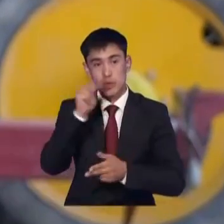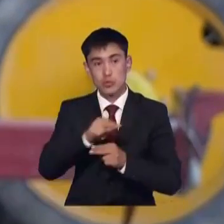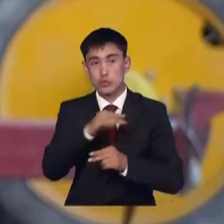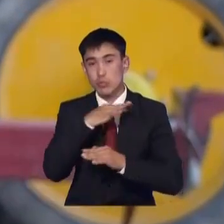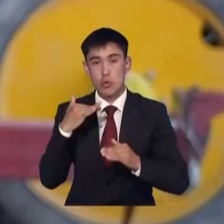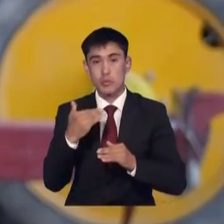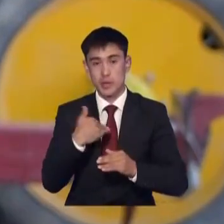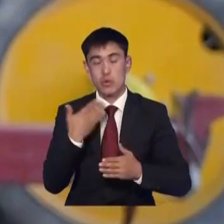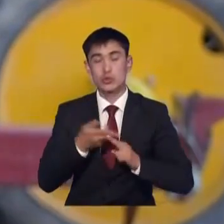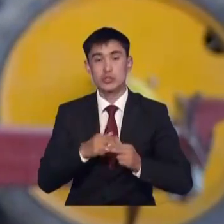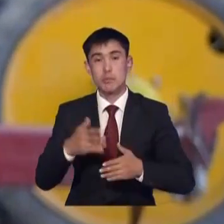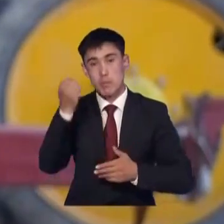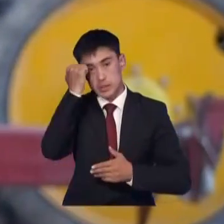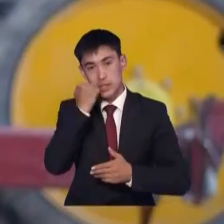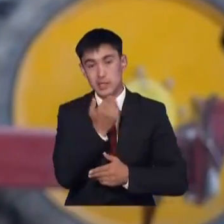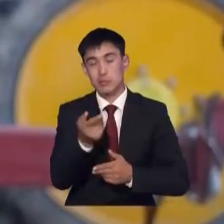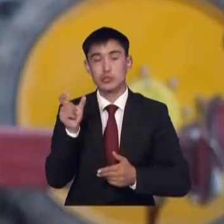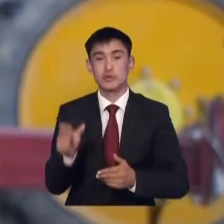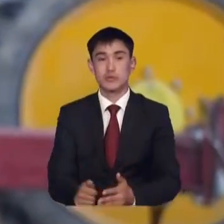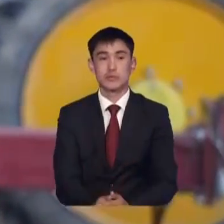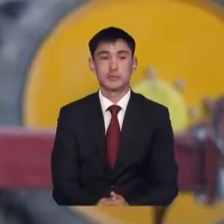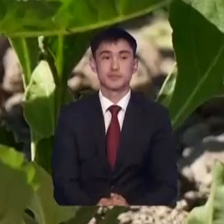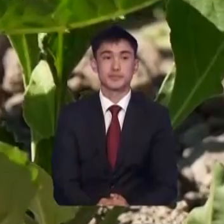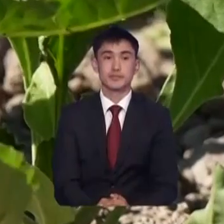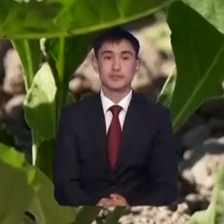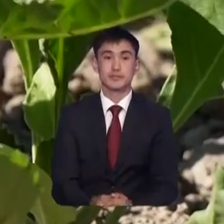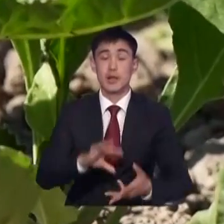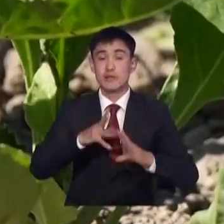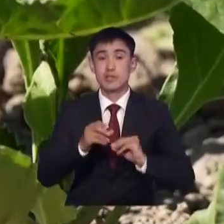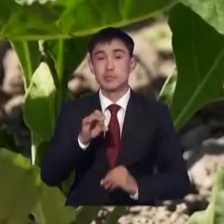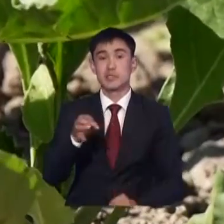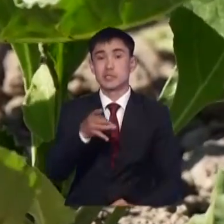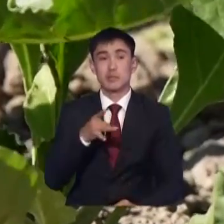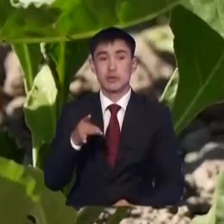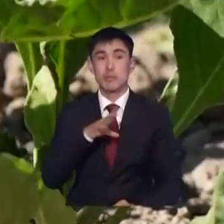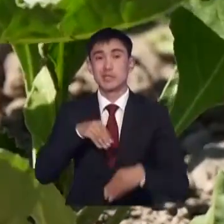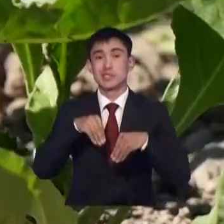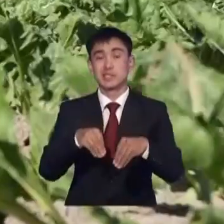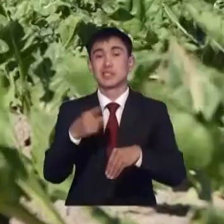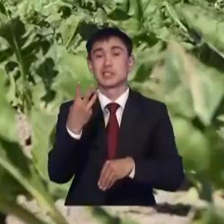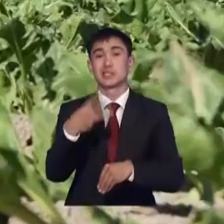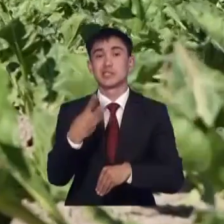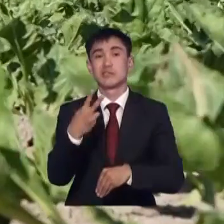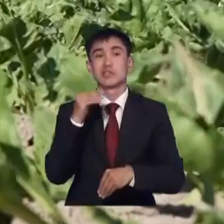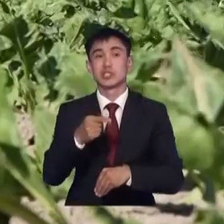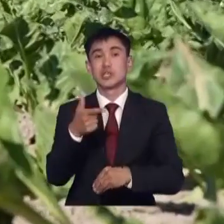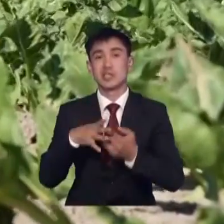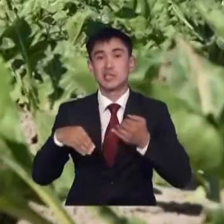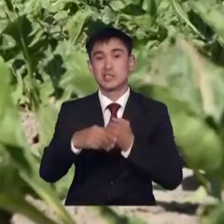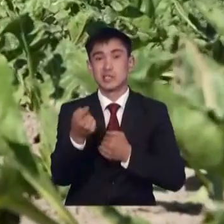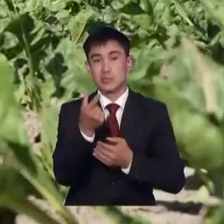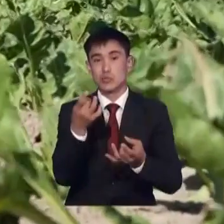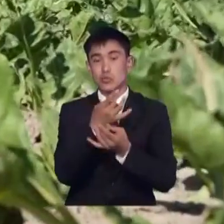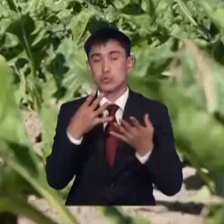многому Я очень признателен этому человеку в целом в ескельдинский районе была засеяна почти 32.000 геров зерновыми